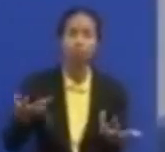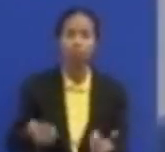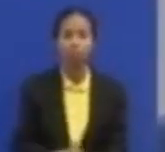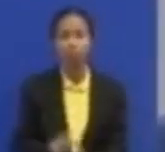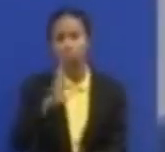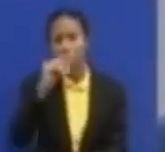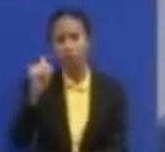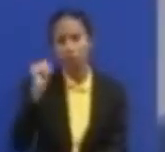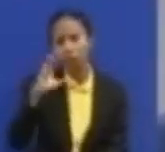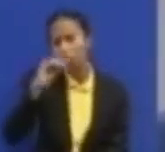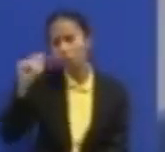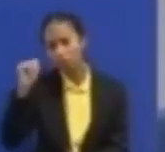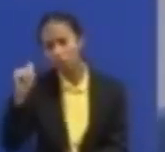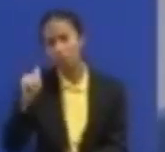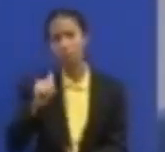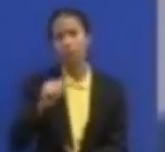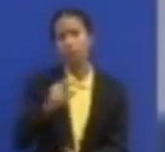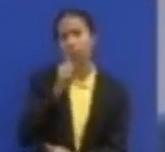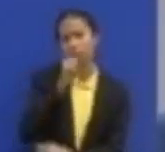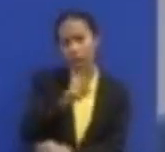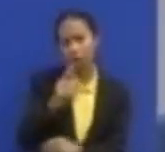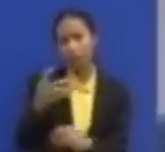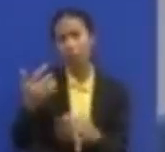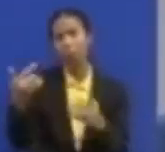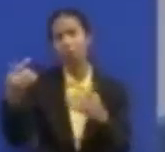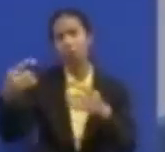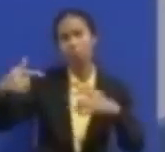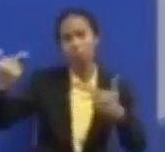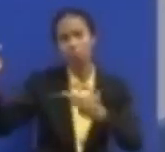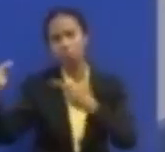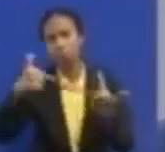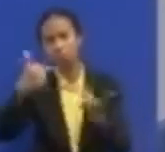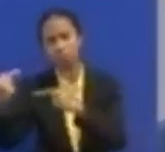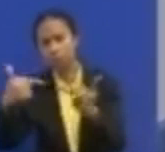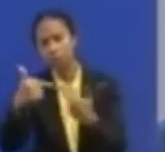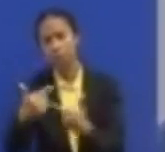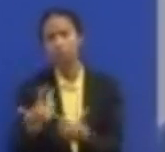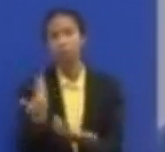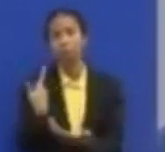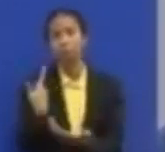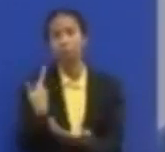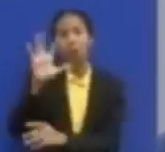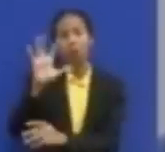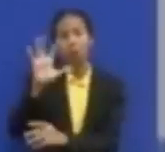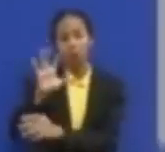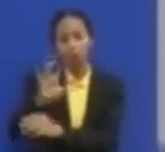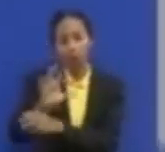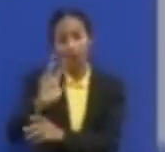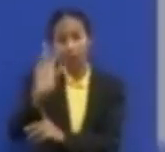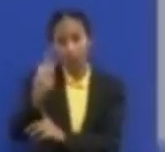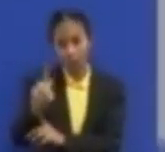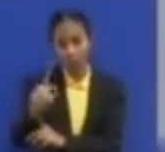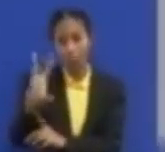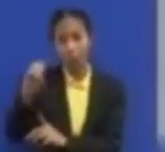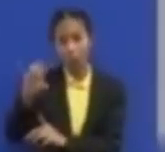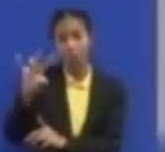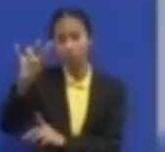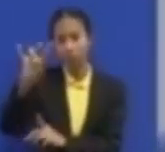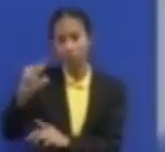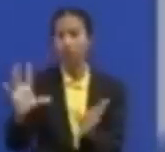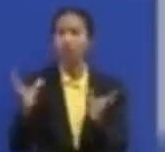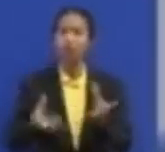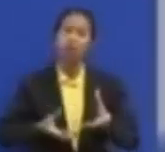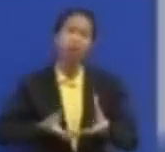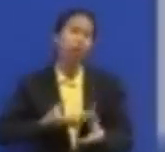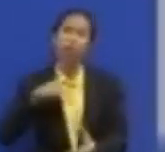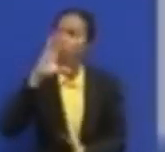หลอกด่ากันบ้างอะไรบ้างผมว่ามันผิดข้อบังคับข้อ61ครับก็ควรจะหยุดอภิปรายได้แล้วครับ